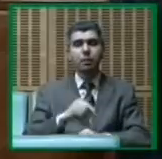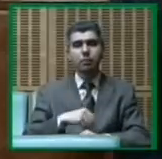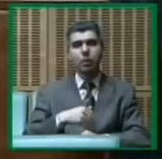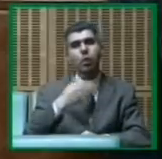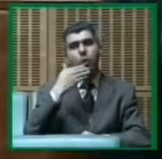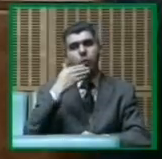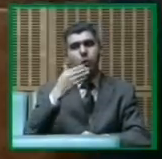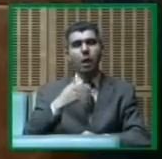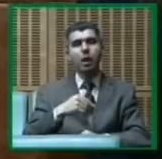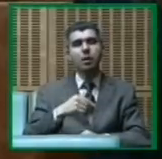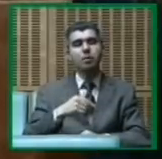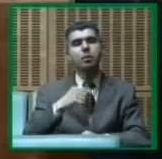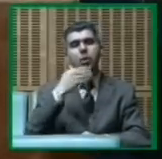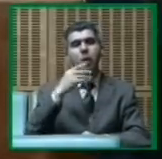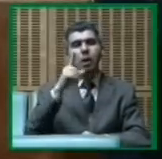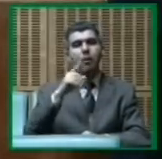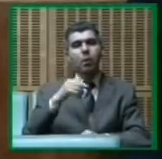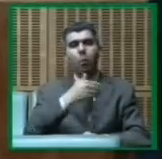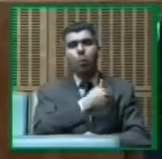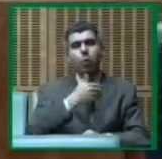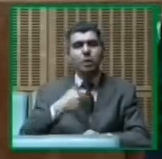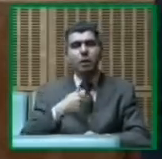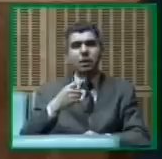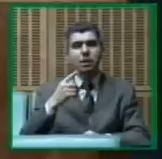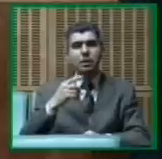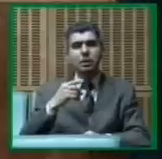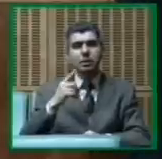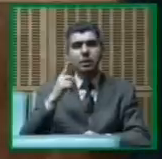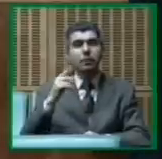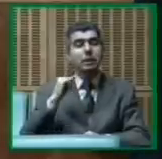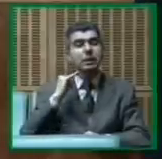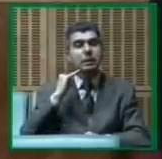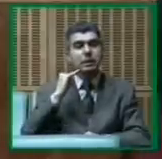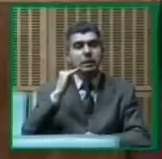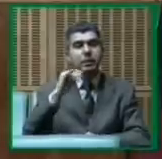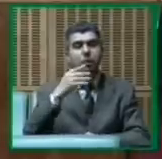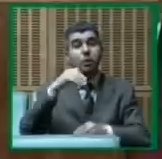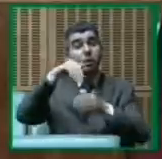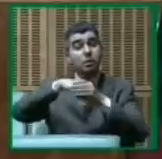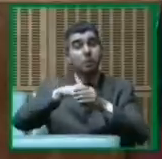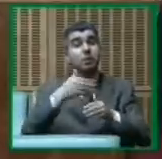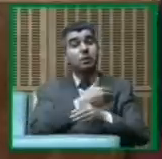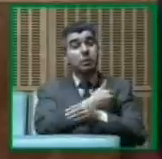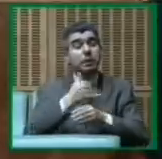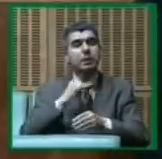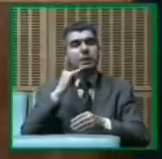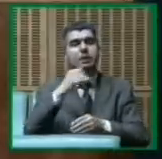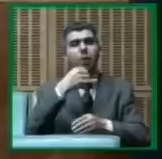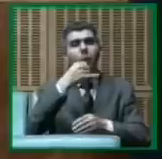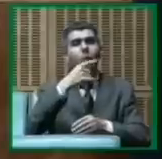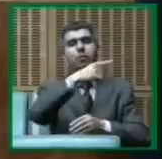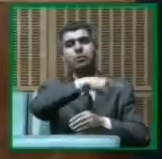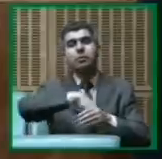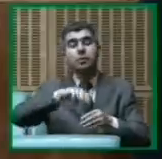كم السيد المستشار على هذا السؤال الذي يعني ما ألح يلح مجلس المستشارين على إعادة طرحه دائما لنظرا